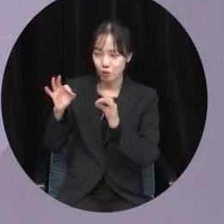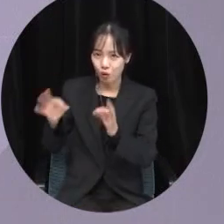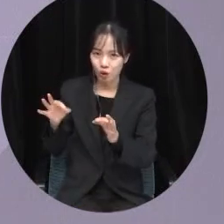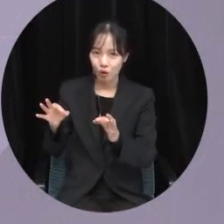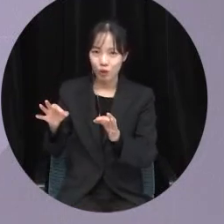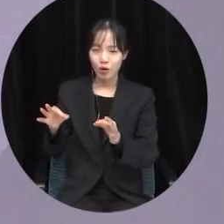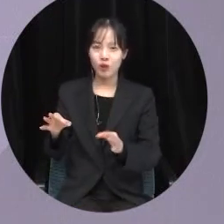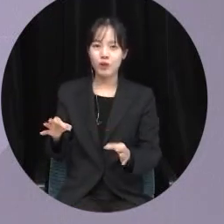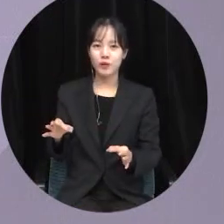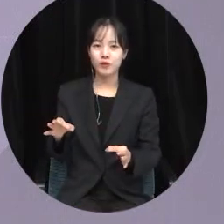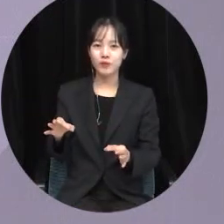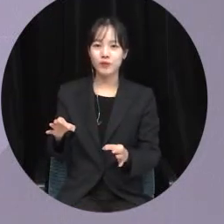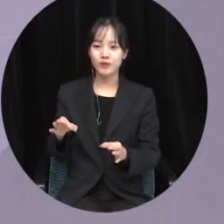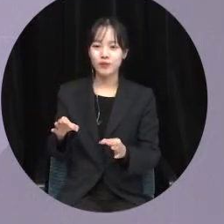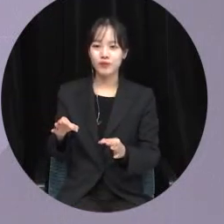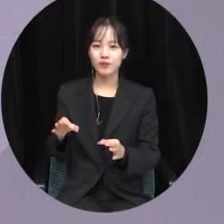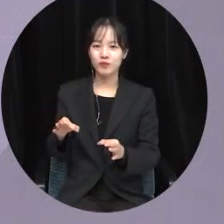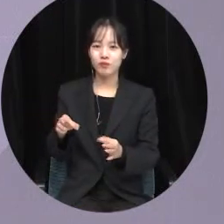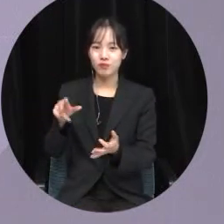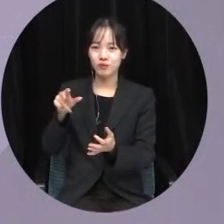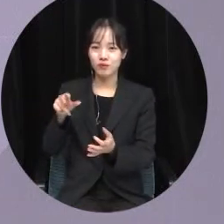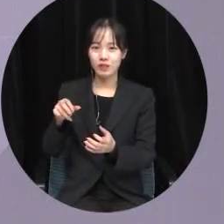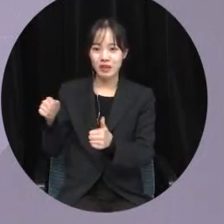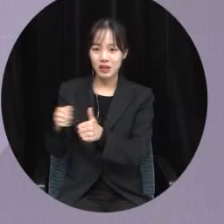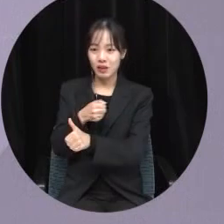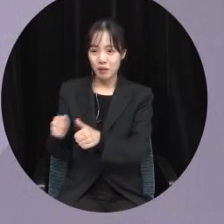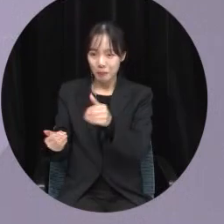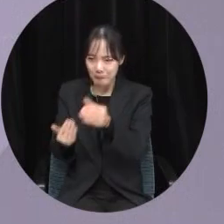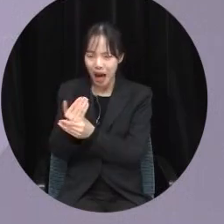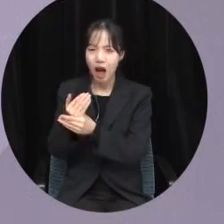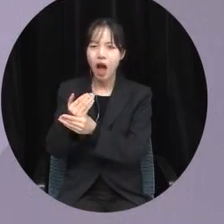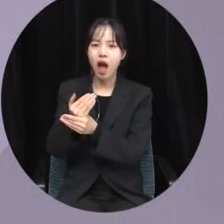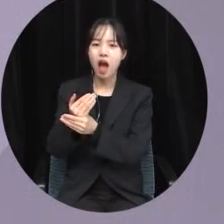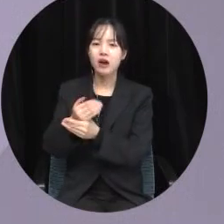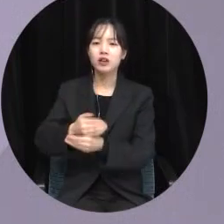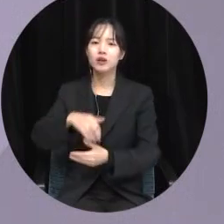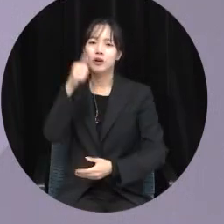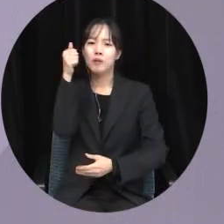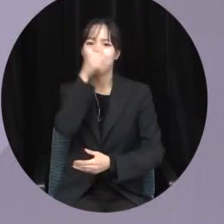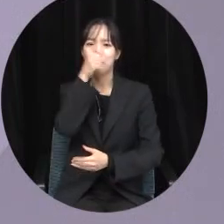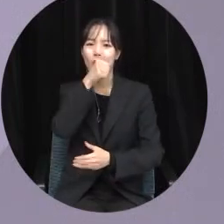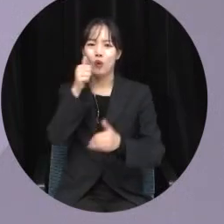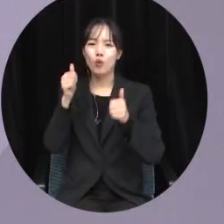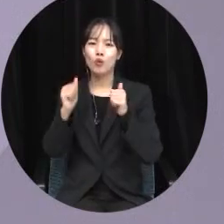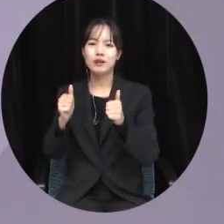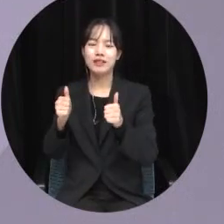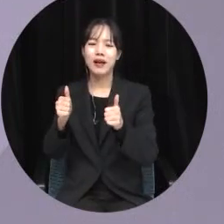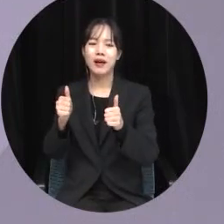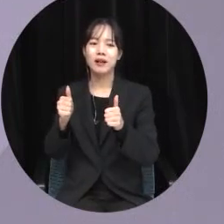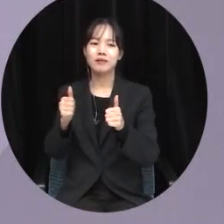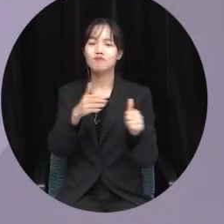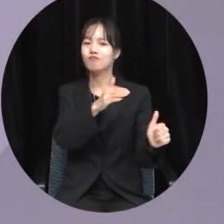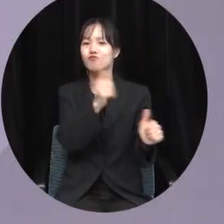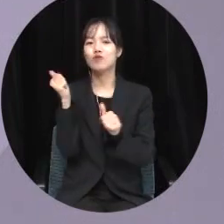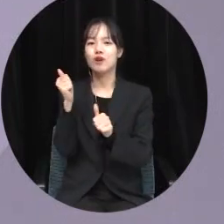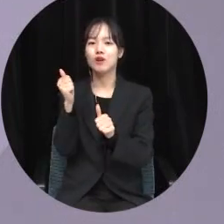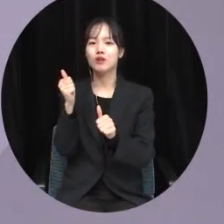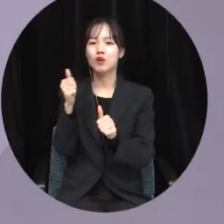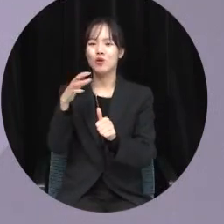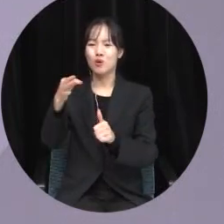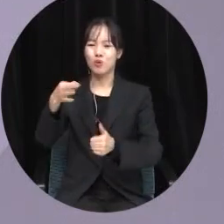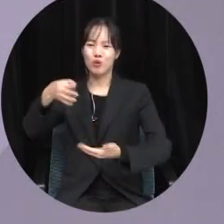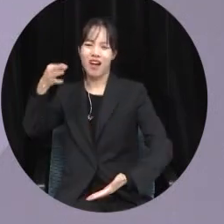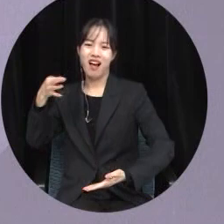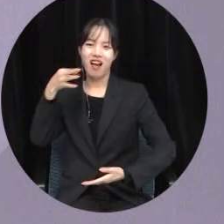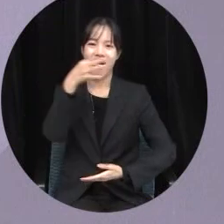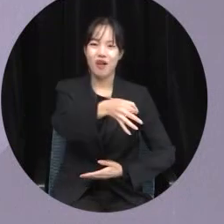발생하면 바로 소를 제기합니다. 변호사를 사서 소를 제기하면 재판에서 인용이 되는